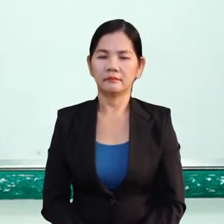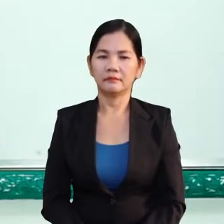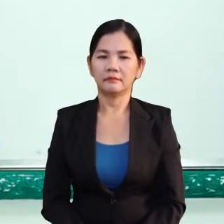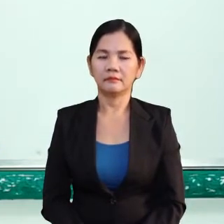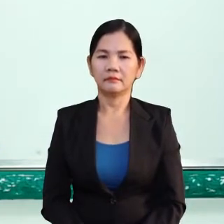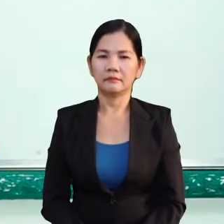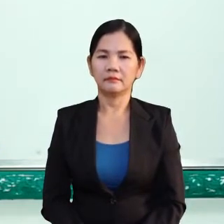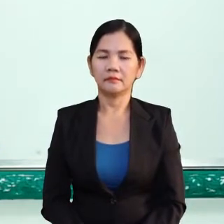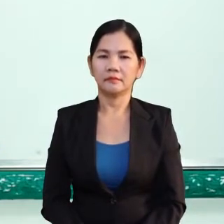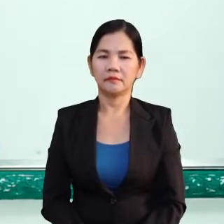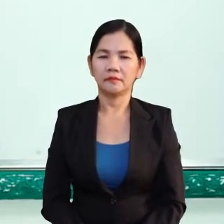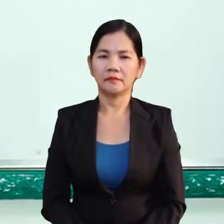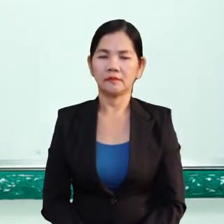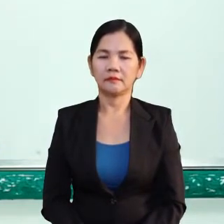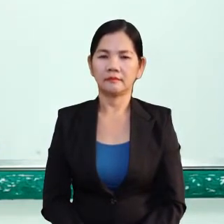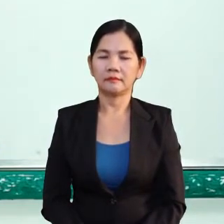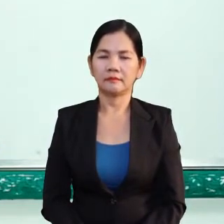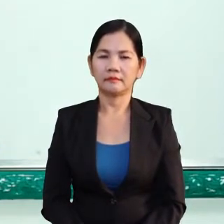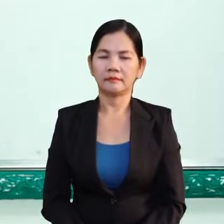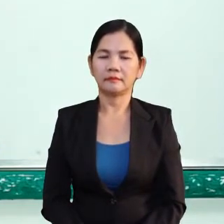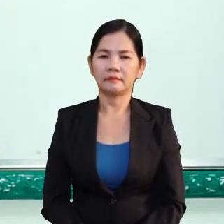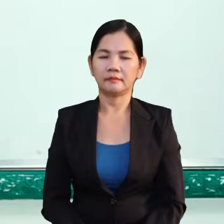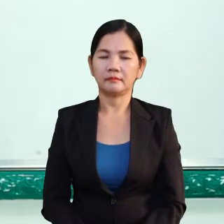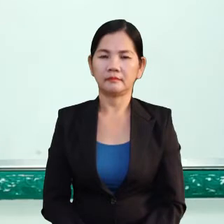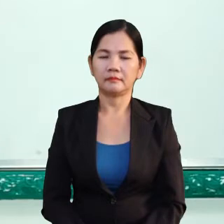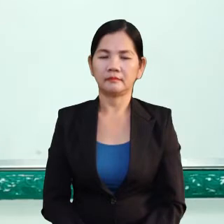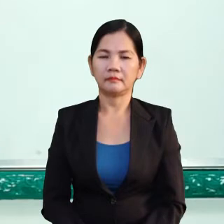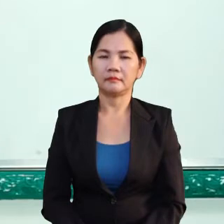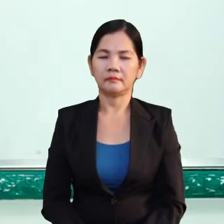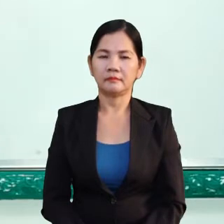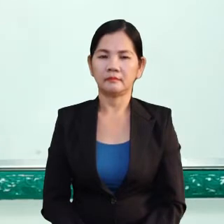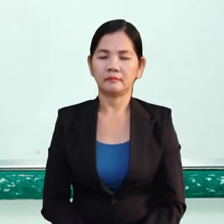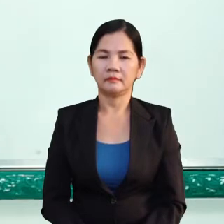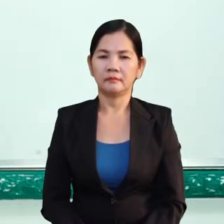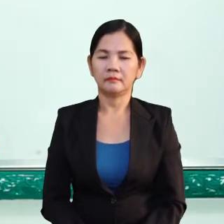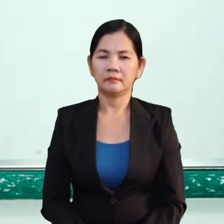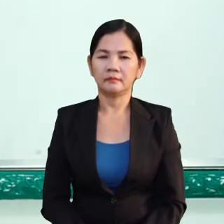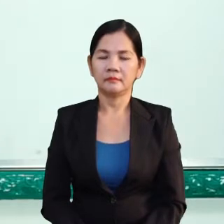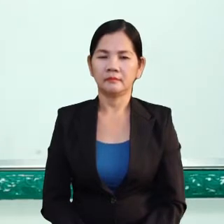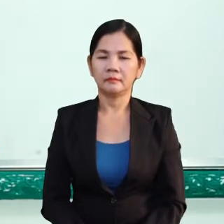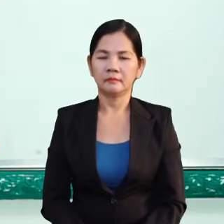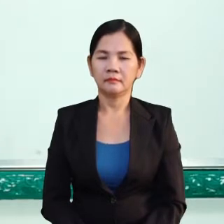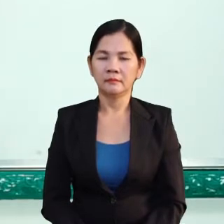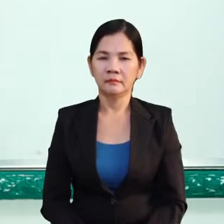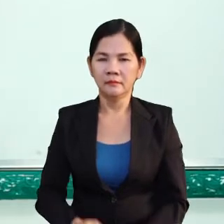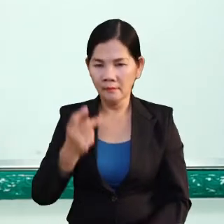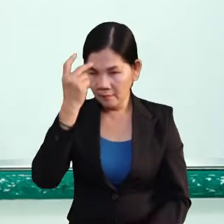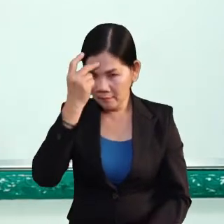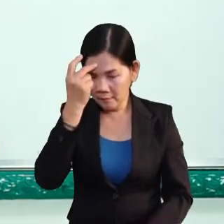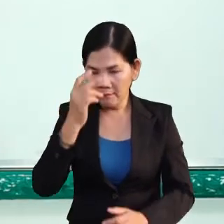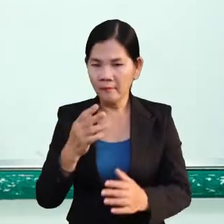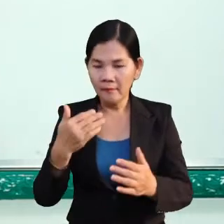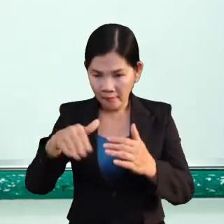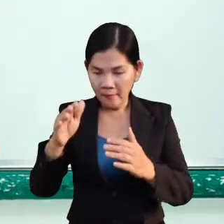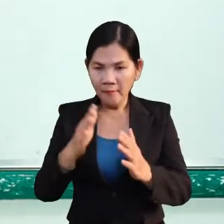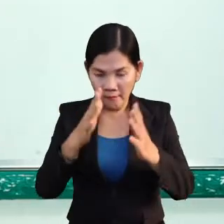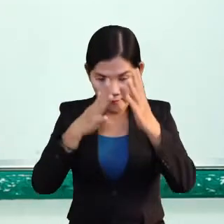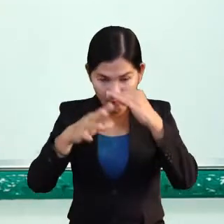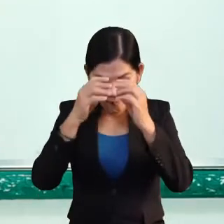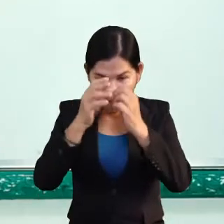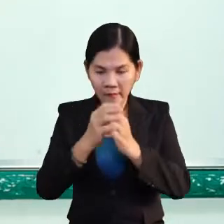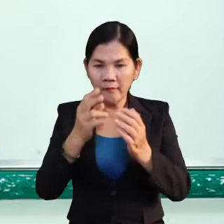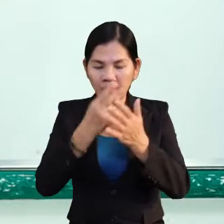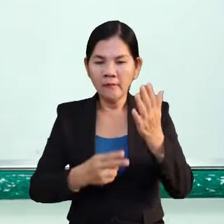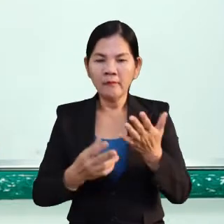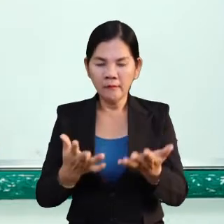ក់កូនគិតទៀតមើលតាមមុនទៅសាលារៀនយើងត្រូវធ្វើអ្វី